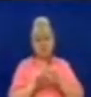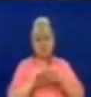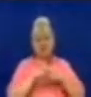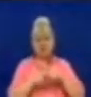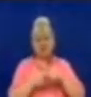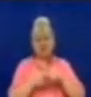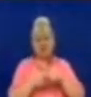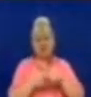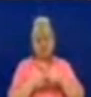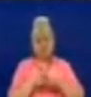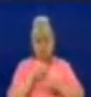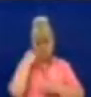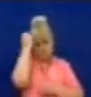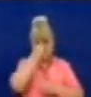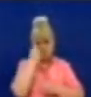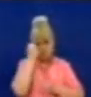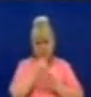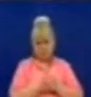vendit